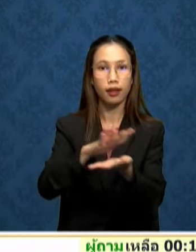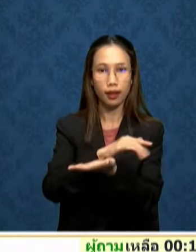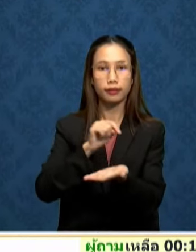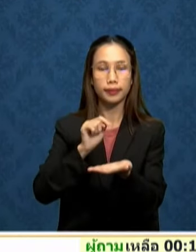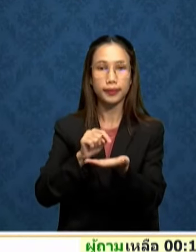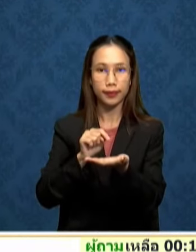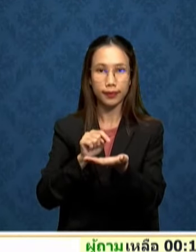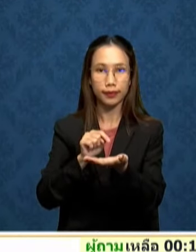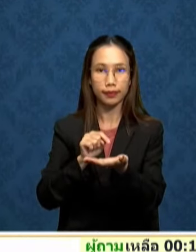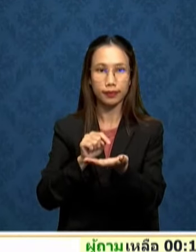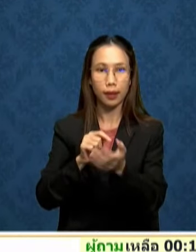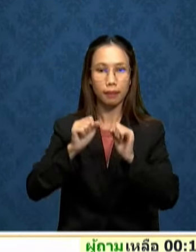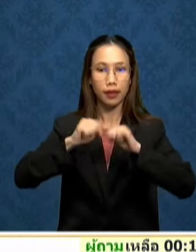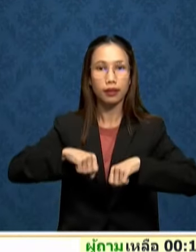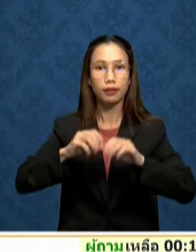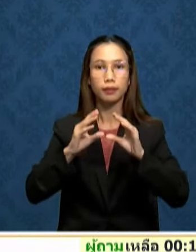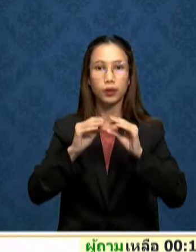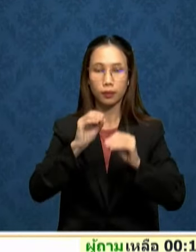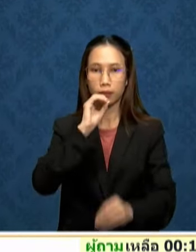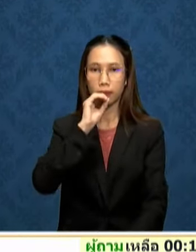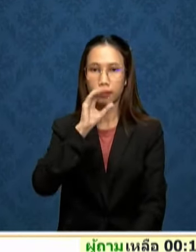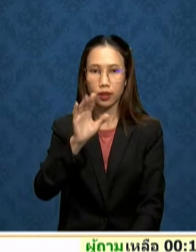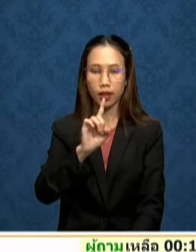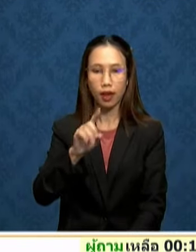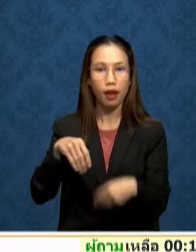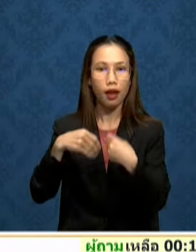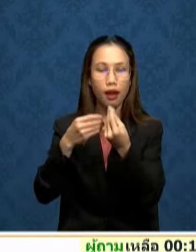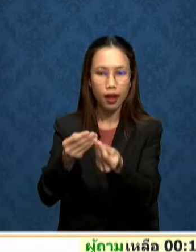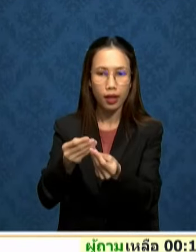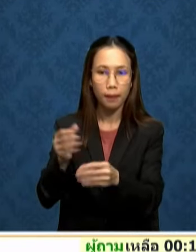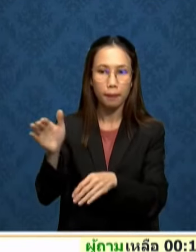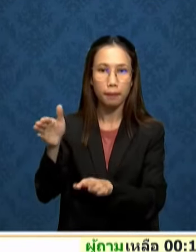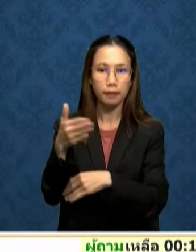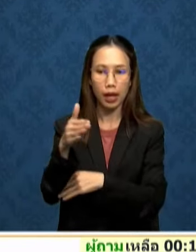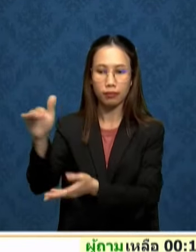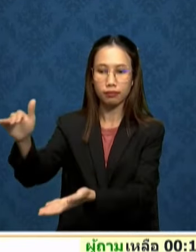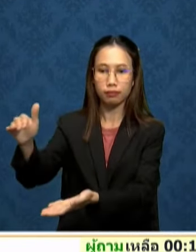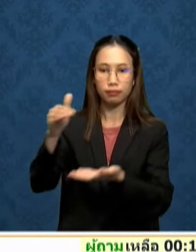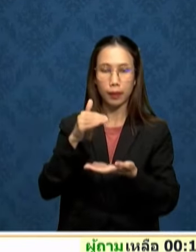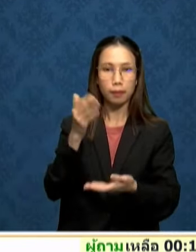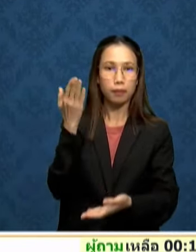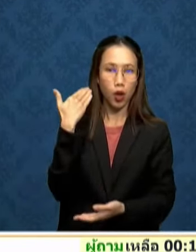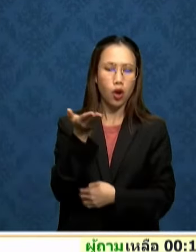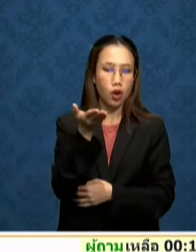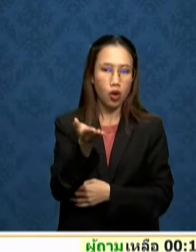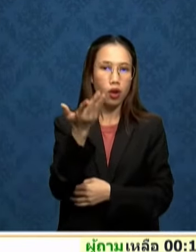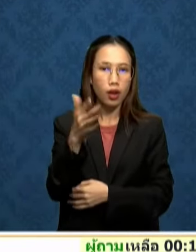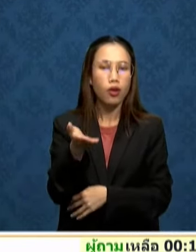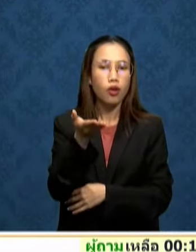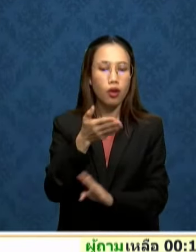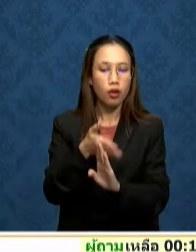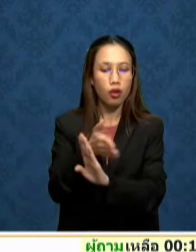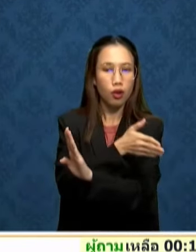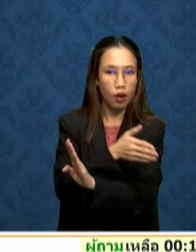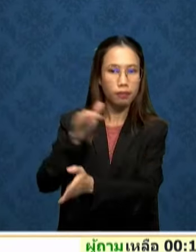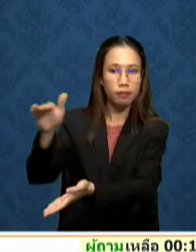ครับมติในที่ประชุมเนี่ยระบุเลยว่าอนุญาตให้นำเข้าเนื่องจากเป็นเรื่องเดิมที่เคยขออนุญาตแล้วซึ่งก็เคยขออนุญาตก่อน